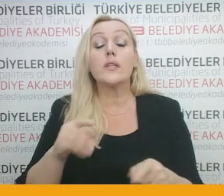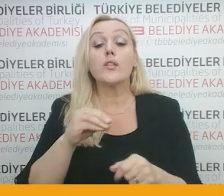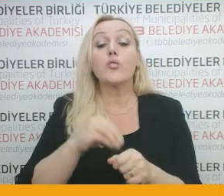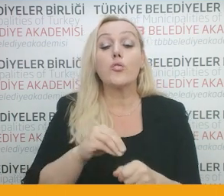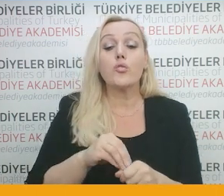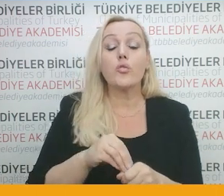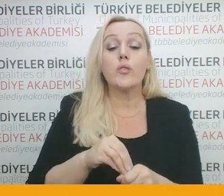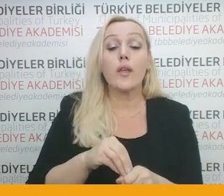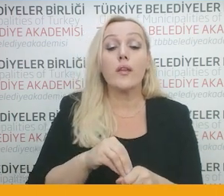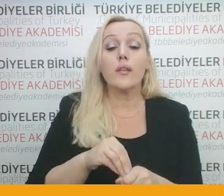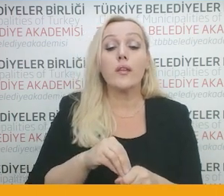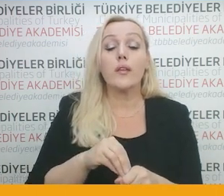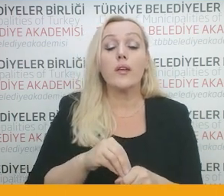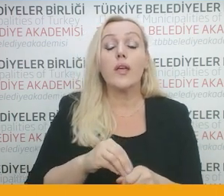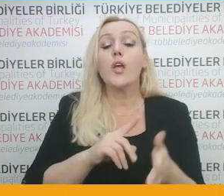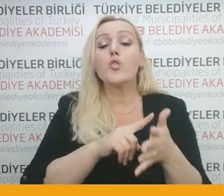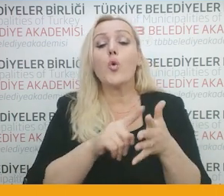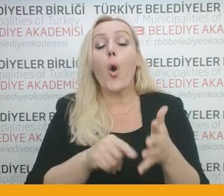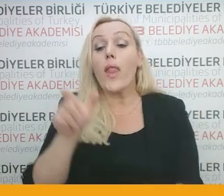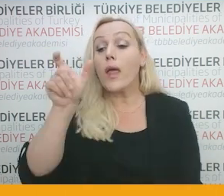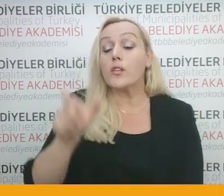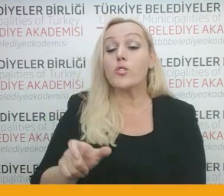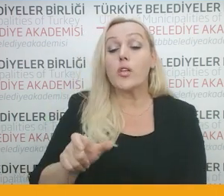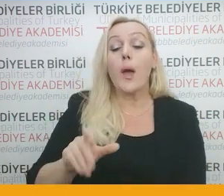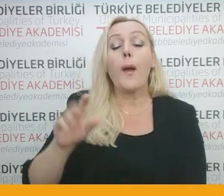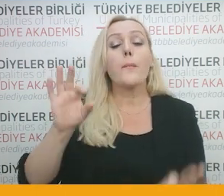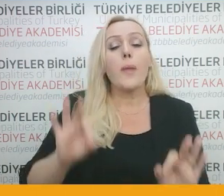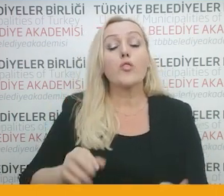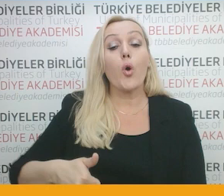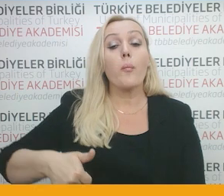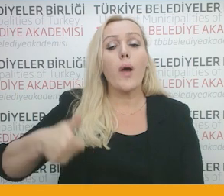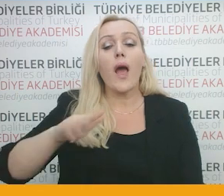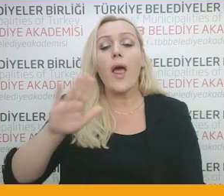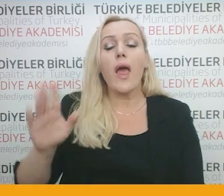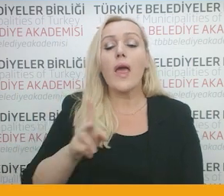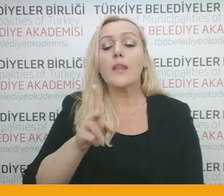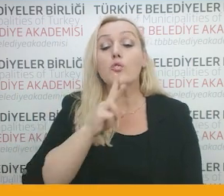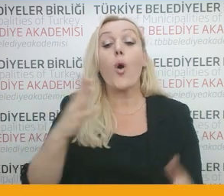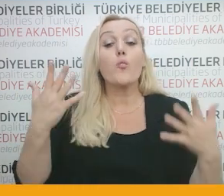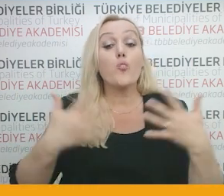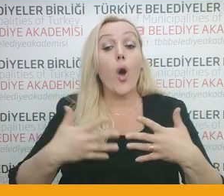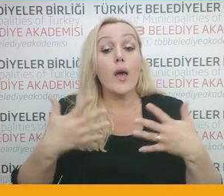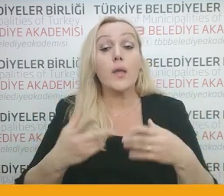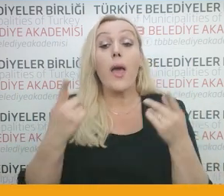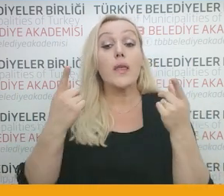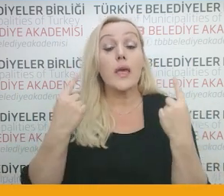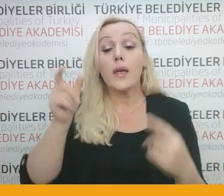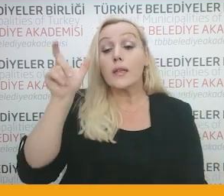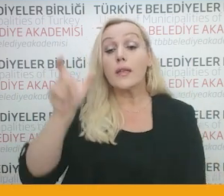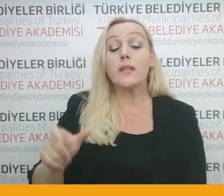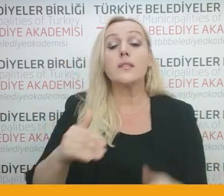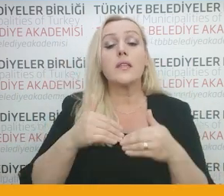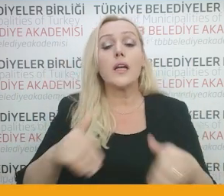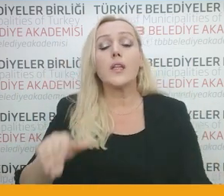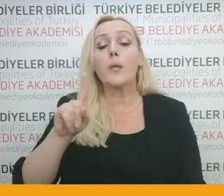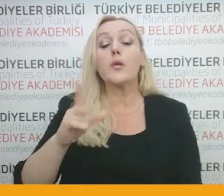arkadaşlar üst yöneticiden başlıyor. Bakan üst yöneticiden başlıyor. En son muhasebe yetkilisine kadar birçok